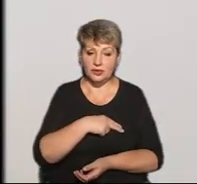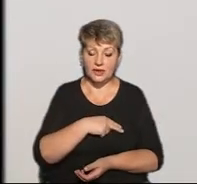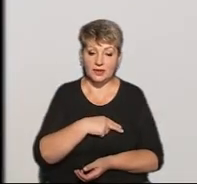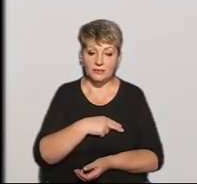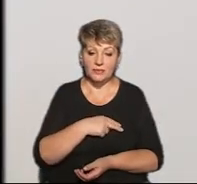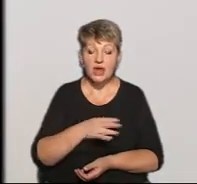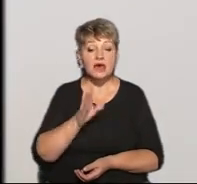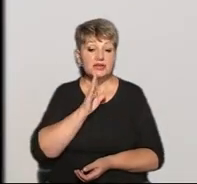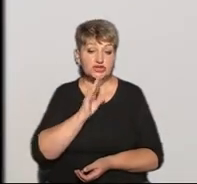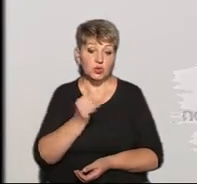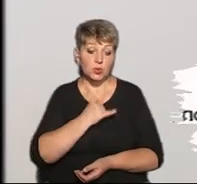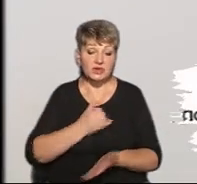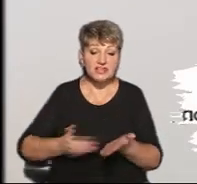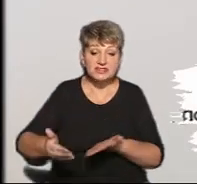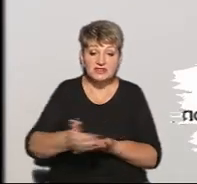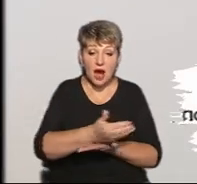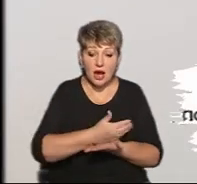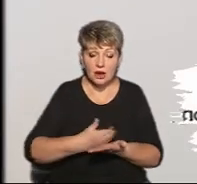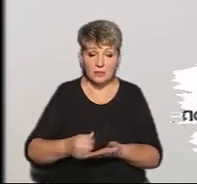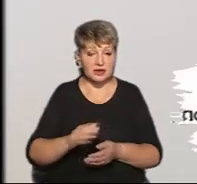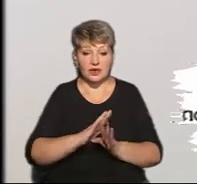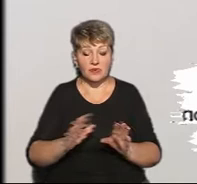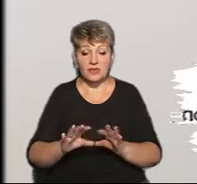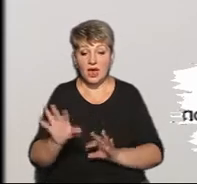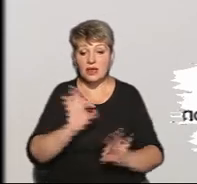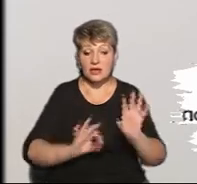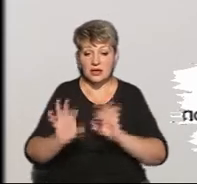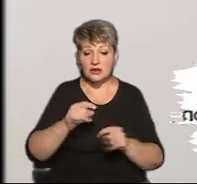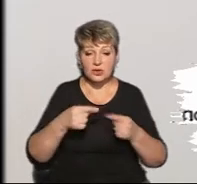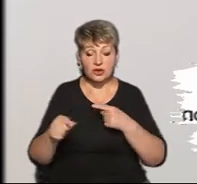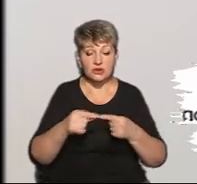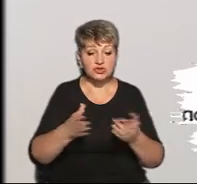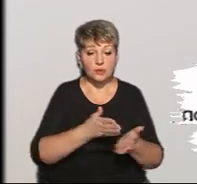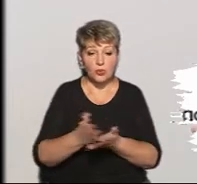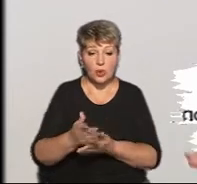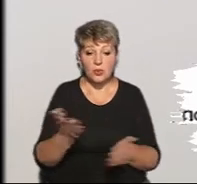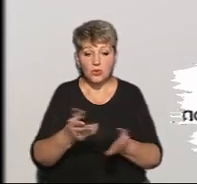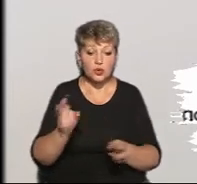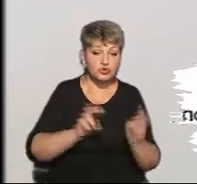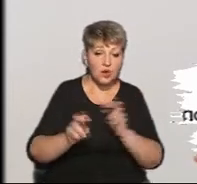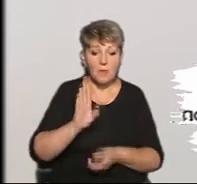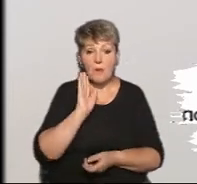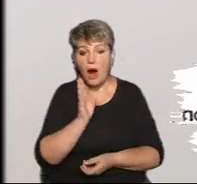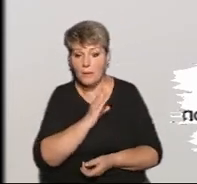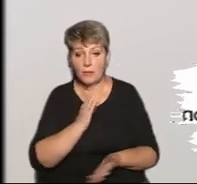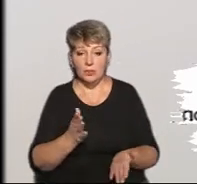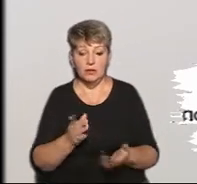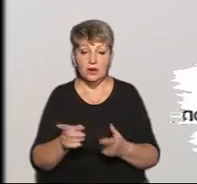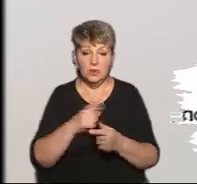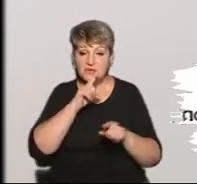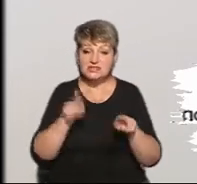Проте жінки у нас набрані не, знаєте, як інші політичні сили шукали просто маму,